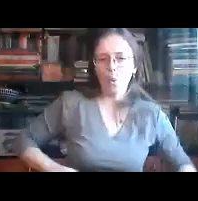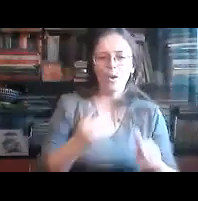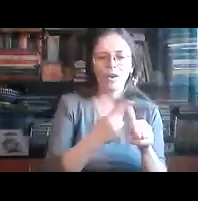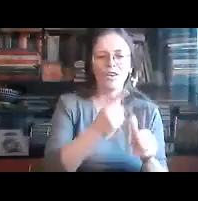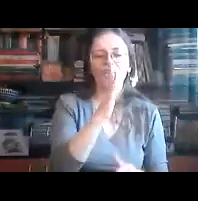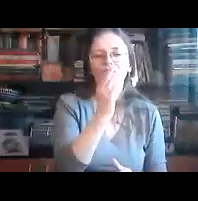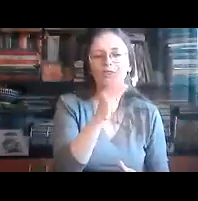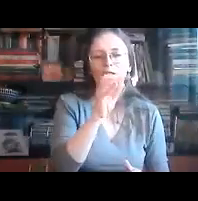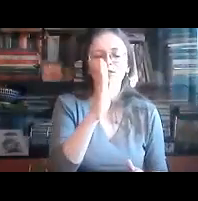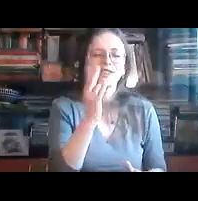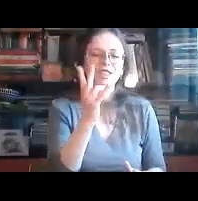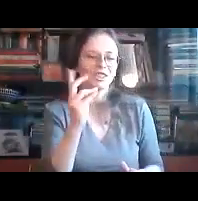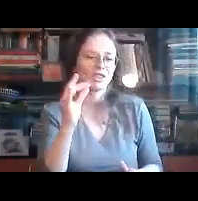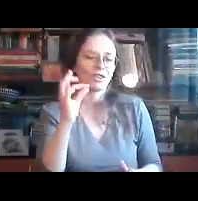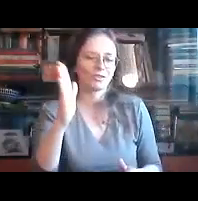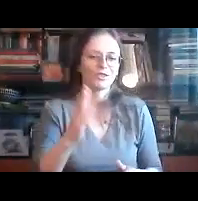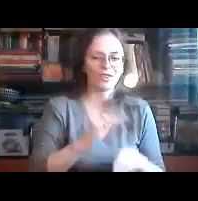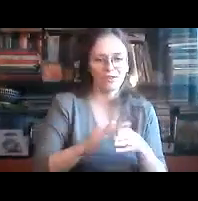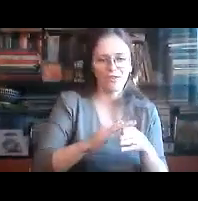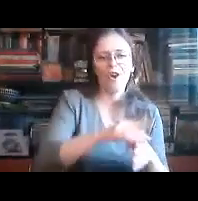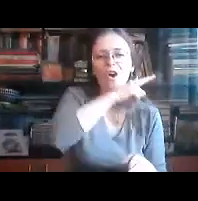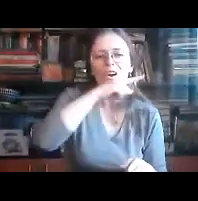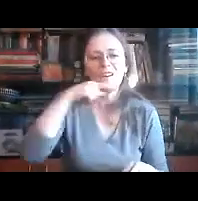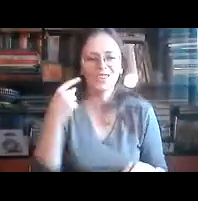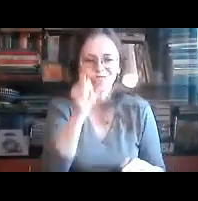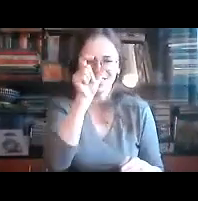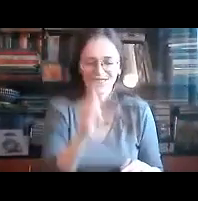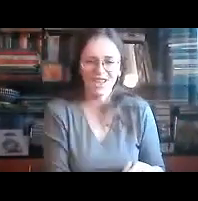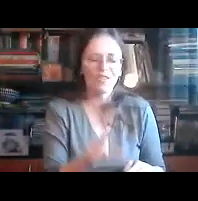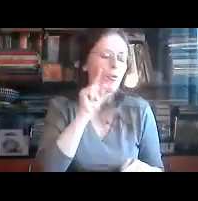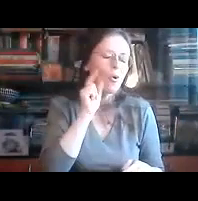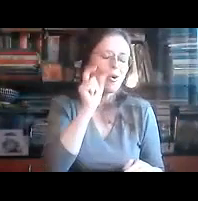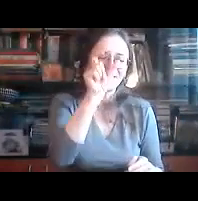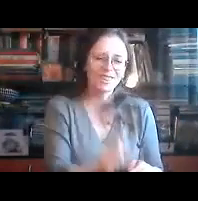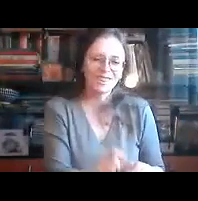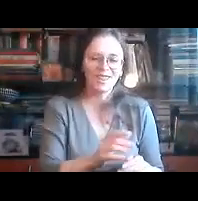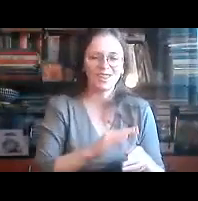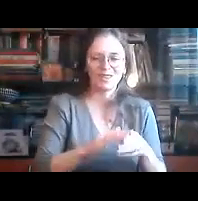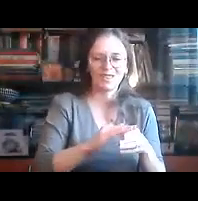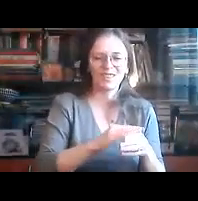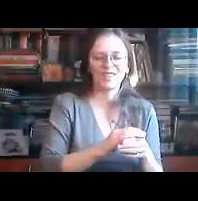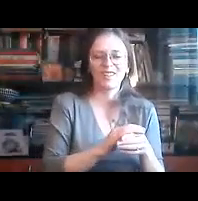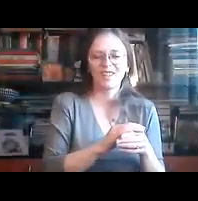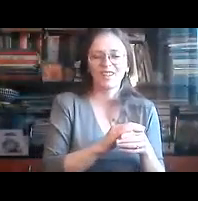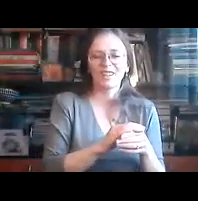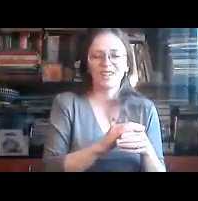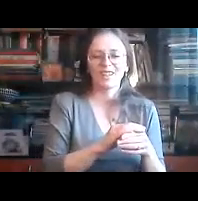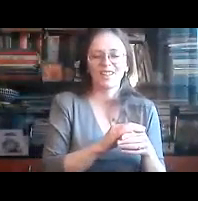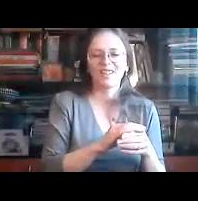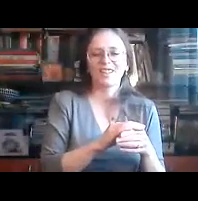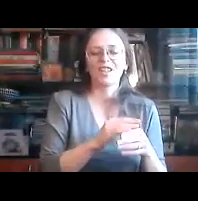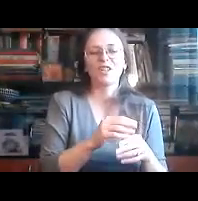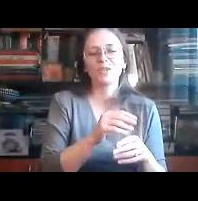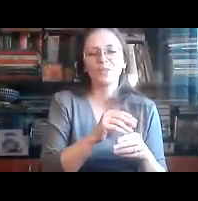российский есть молодой человек, он достаточно молодой, на удивление. И если кратко и тезисно,